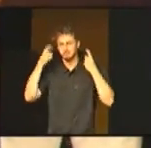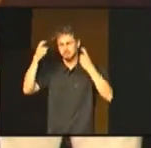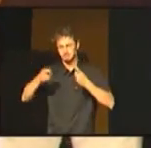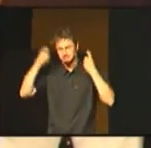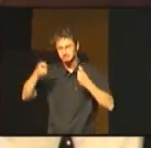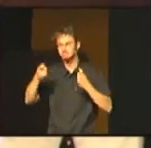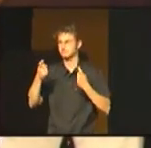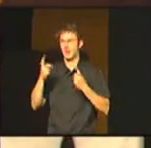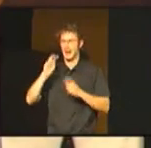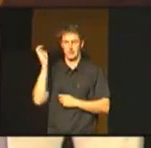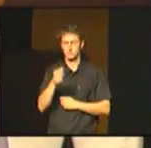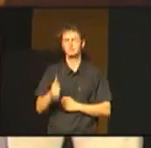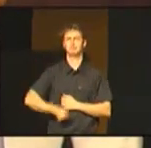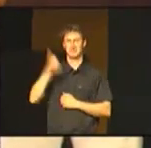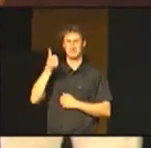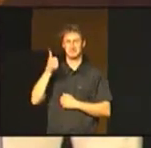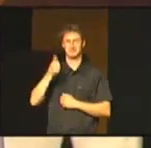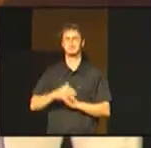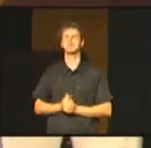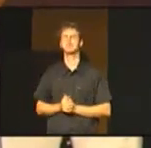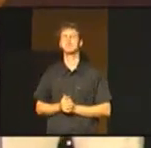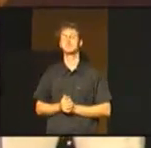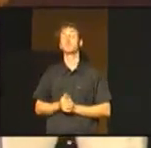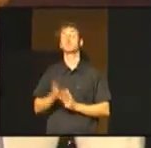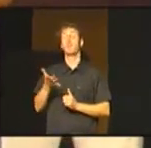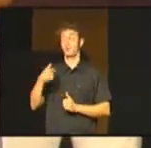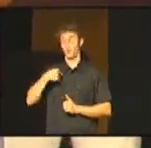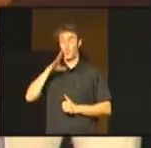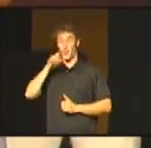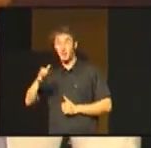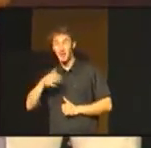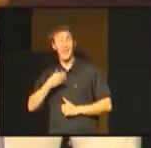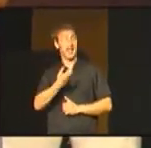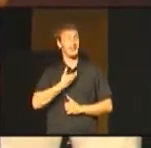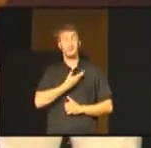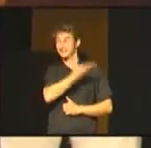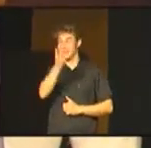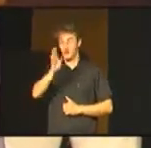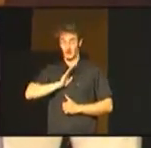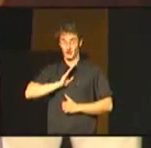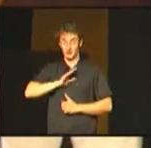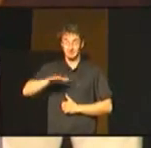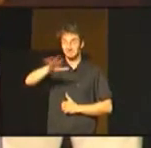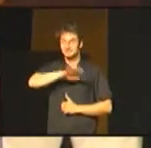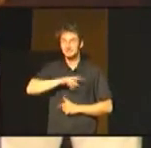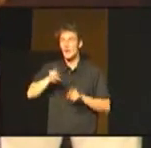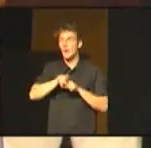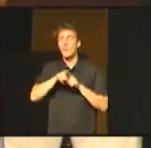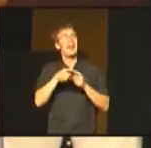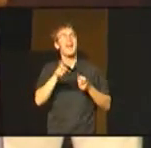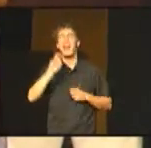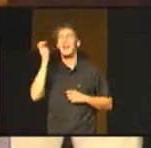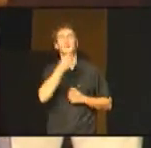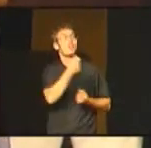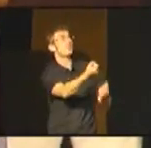pública. Però vet aquí que el nostre govern i els nostres ajuntaments es troben mancats dels